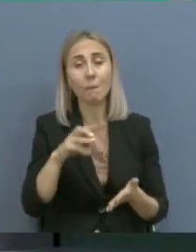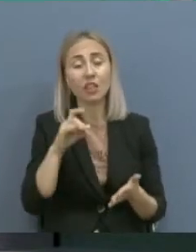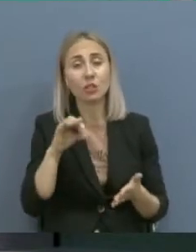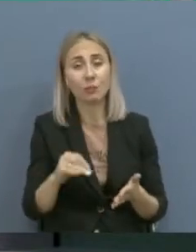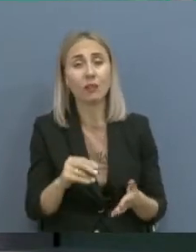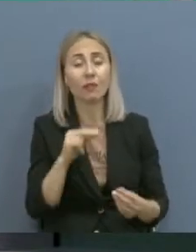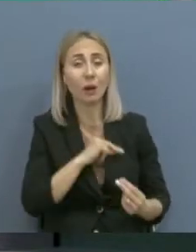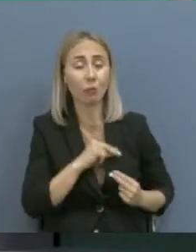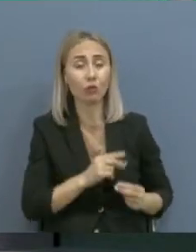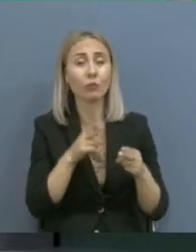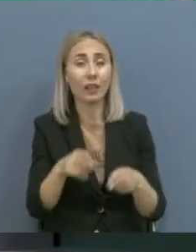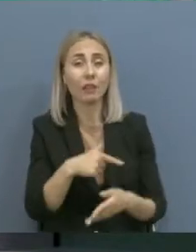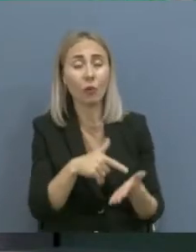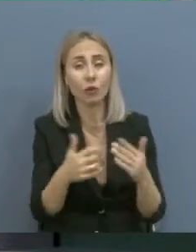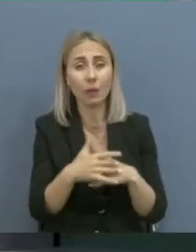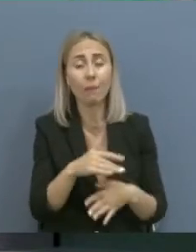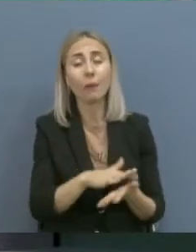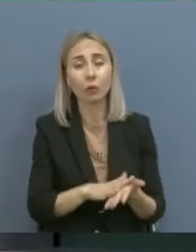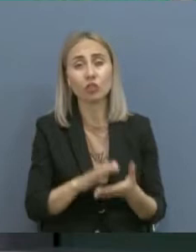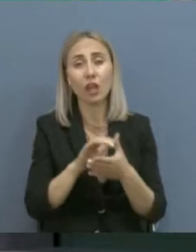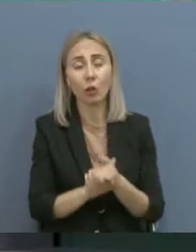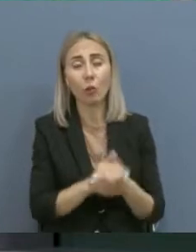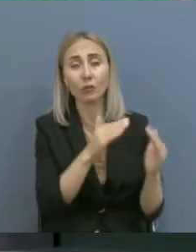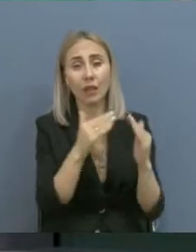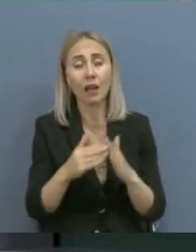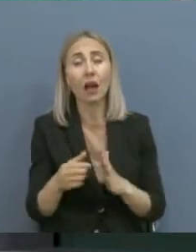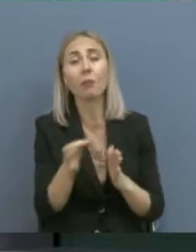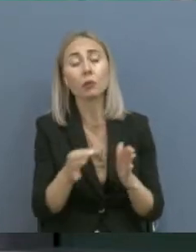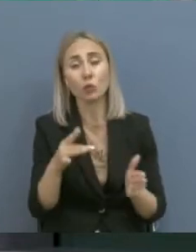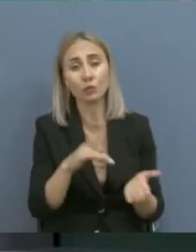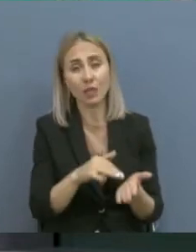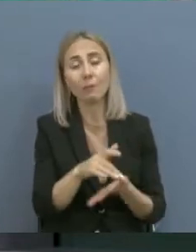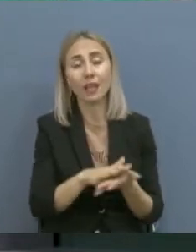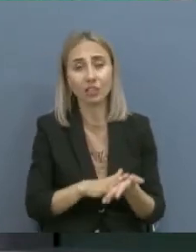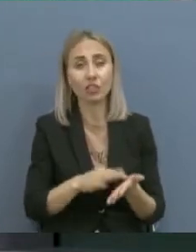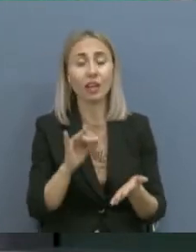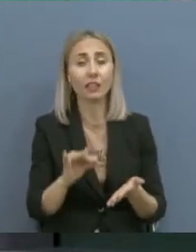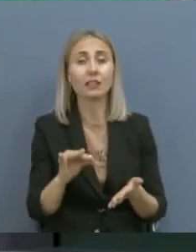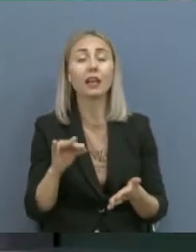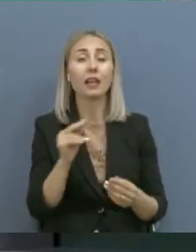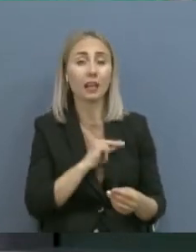мен бірнеше көшелерді аралады. Көкшетау қаласын абаттандыру көшелерінде құрылыс, ағымдағы жөндеу